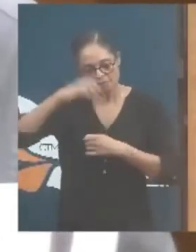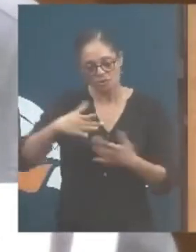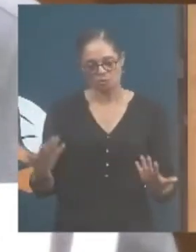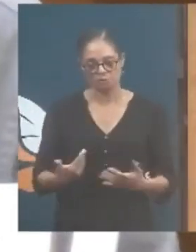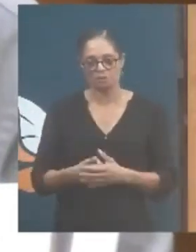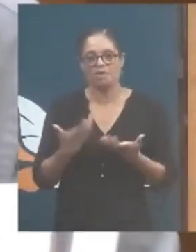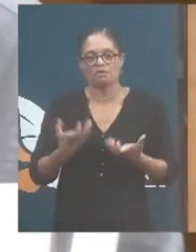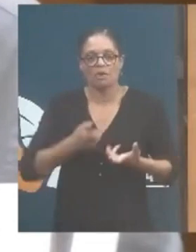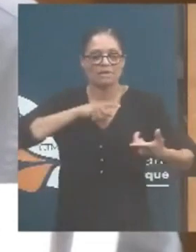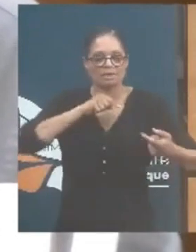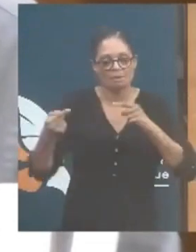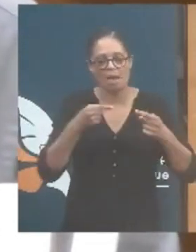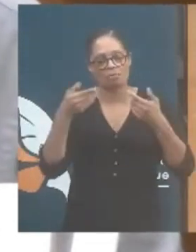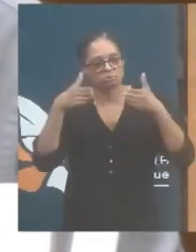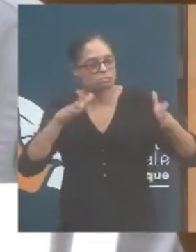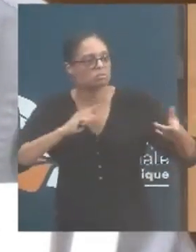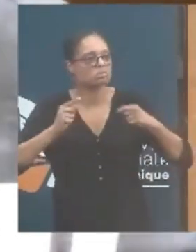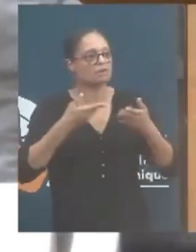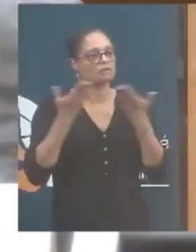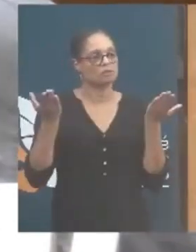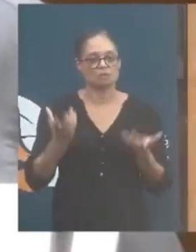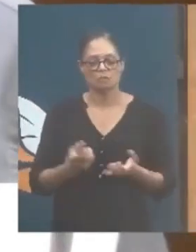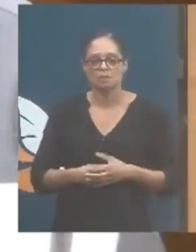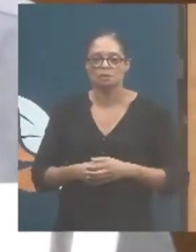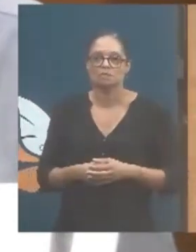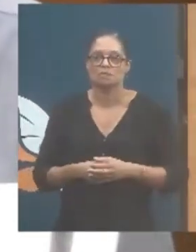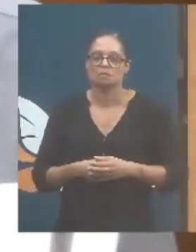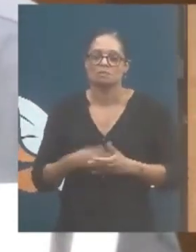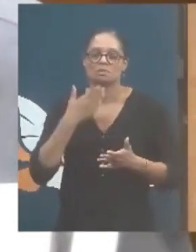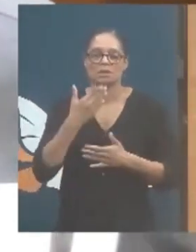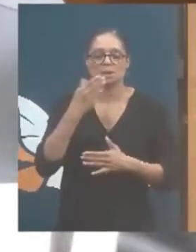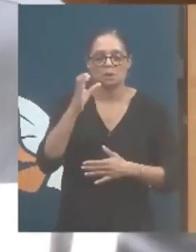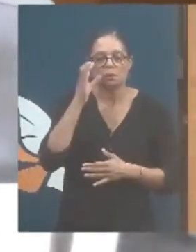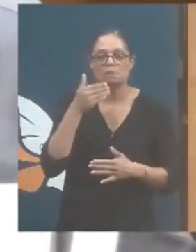avions souhaité un débat ouvert là-dessus. Et je vous remercie de m'avoir permis de le faire.